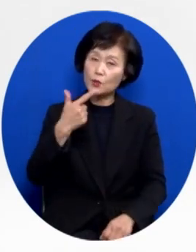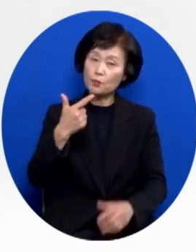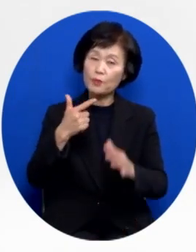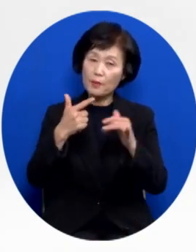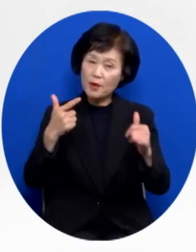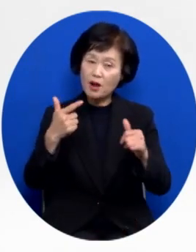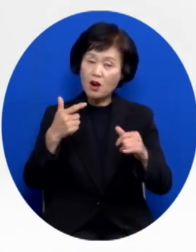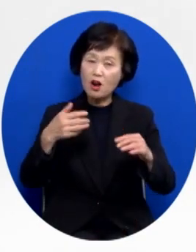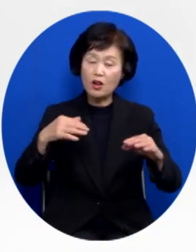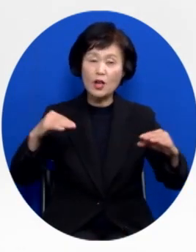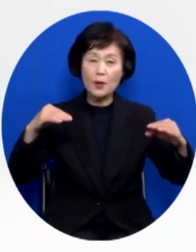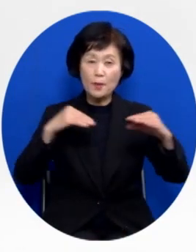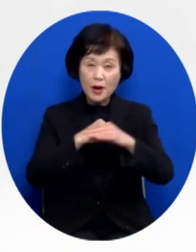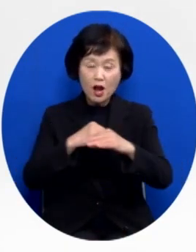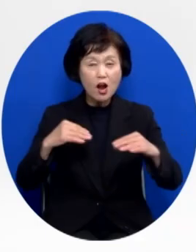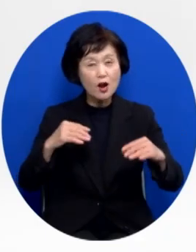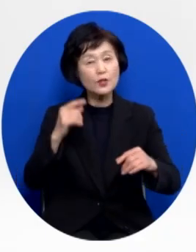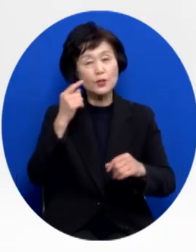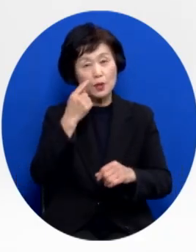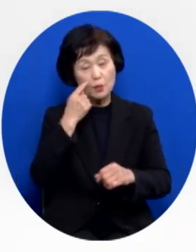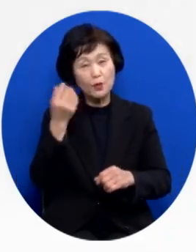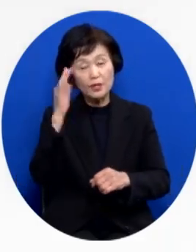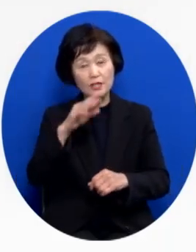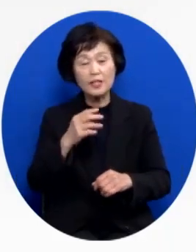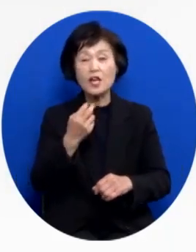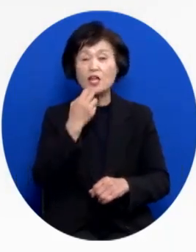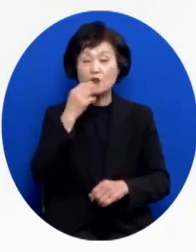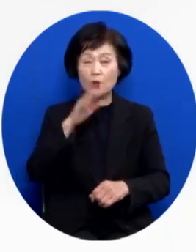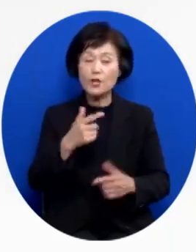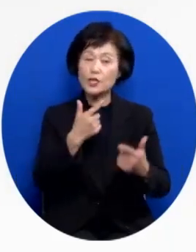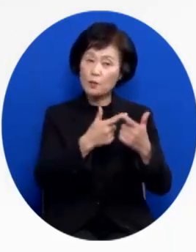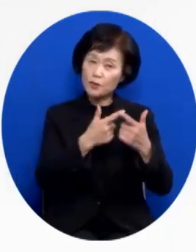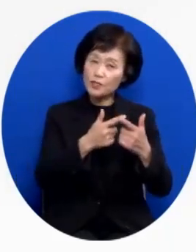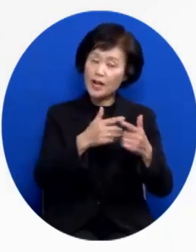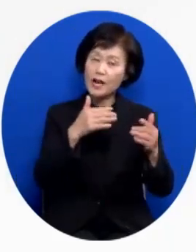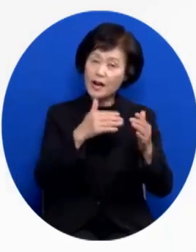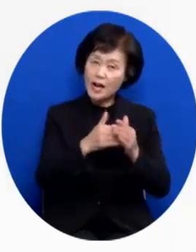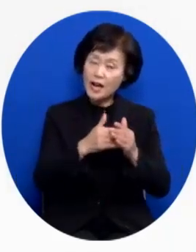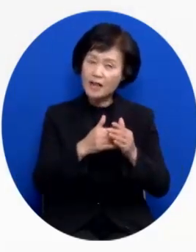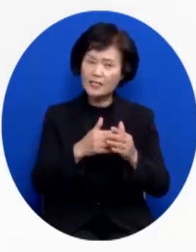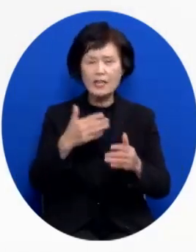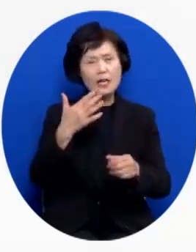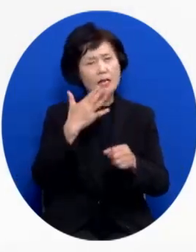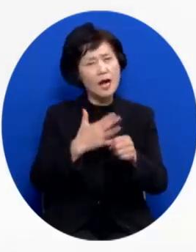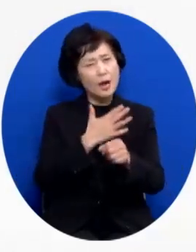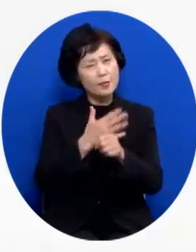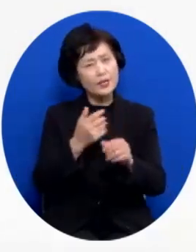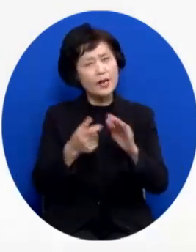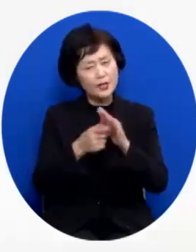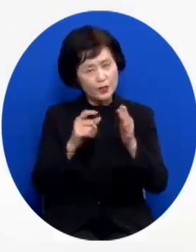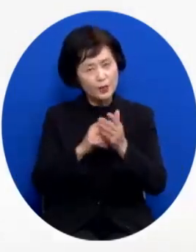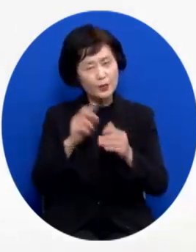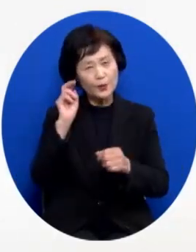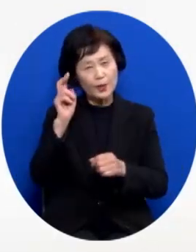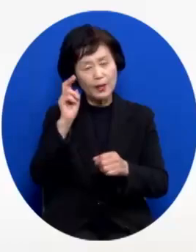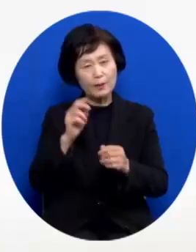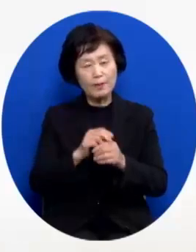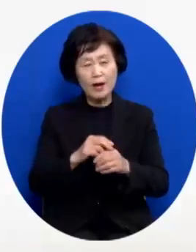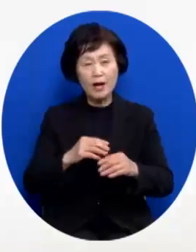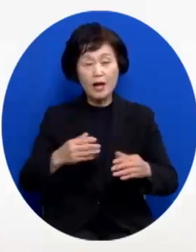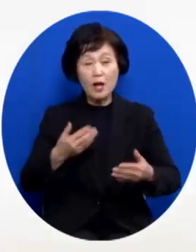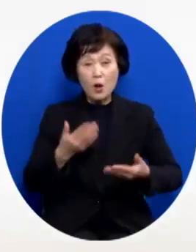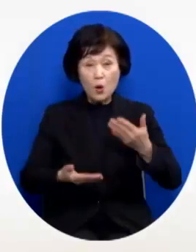명이 이동할 것으로 보이며 서울에서 부산까지는 9시간가량 걸릴 것으로 예상됩니다. 이 기간에